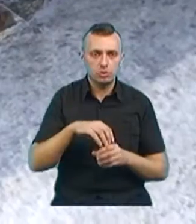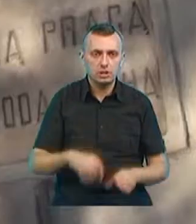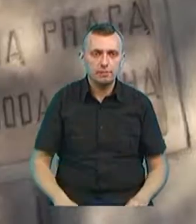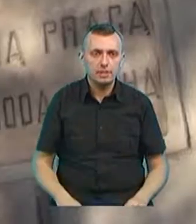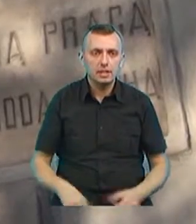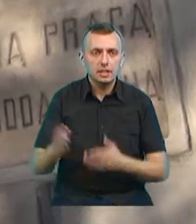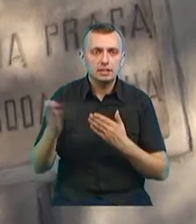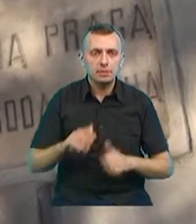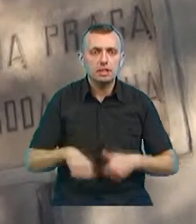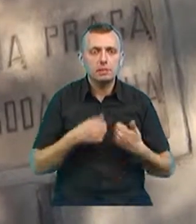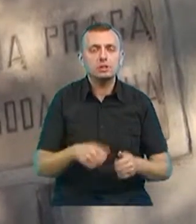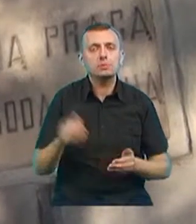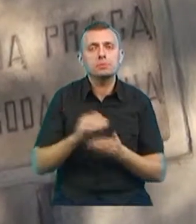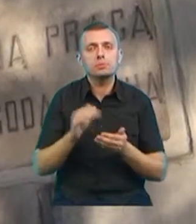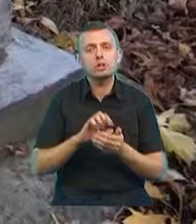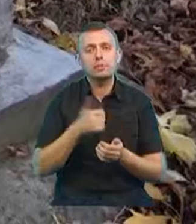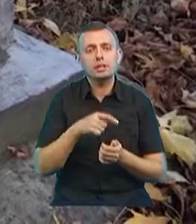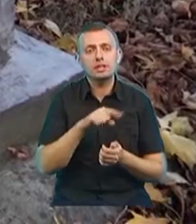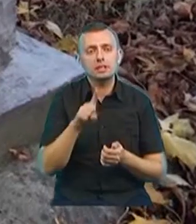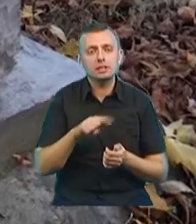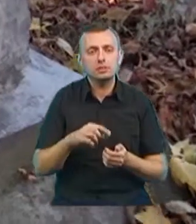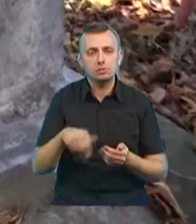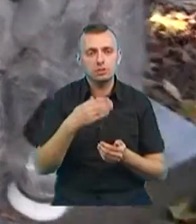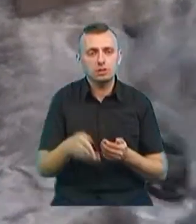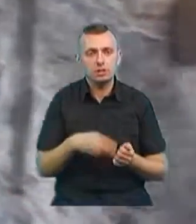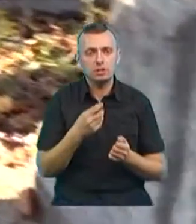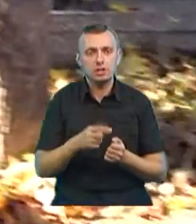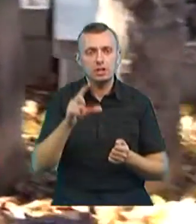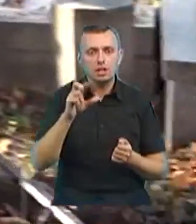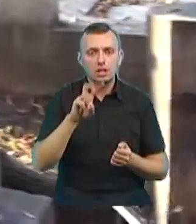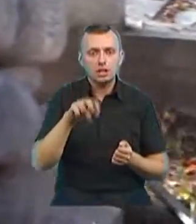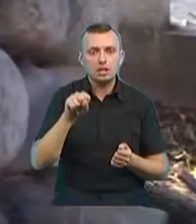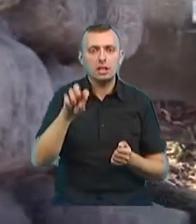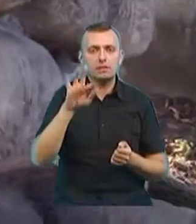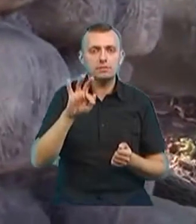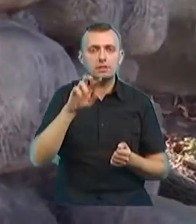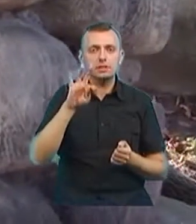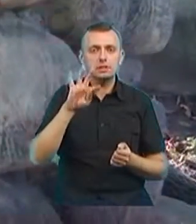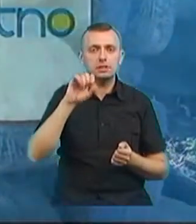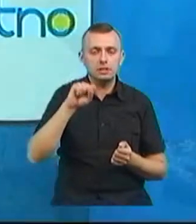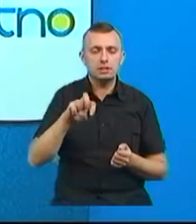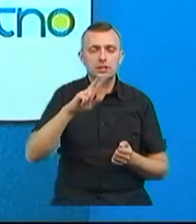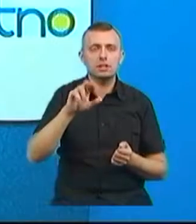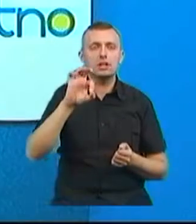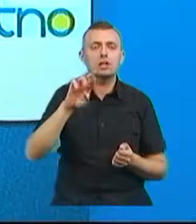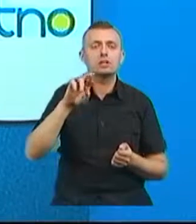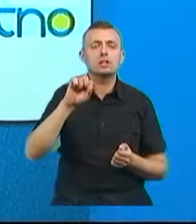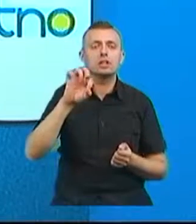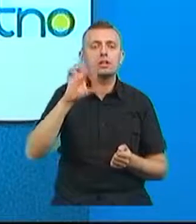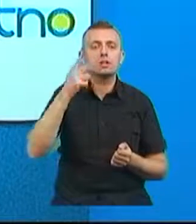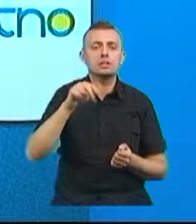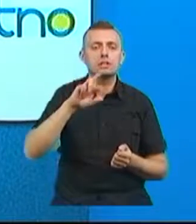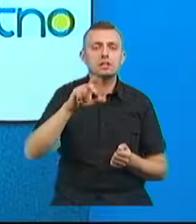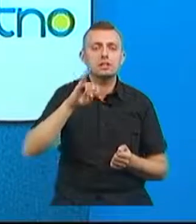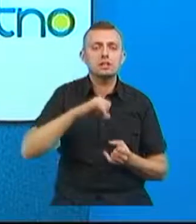kwestować będzie 1 listopada również na cmentarzu w Krośniewicach. Zachęcamy, by wesprzeć kwestujących chociaż złotówką. Hafty, koronki